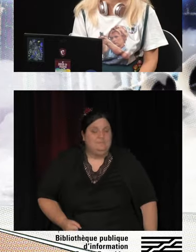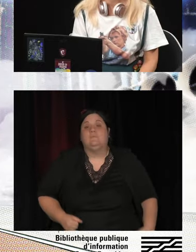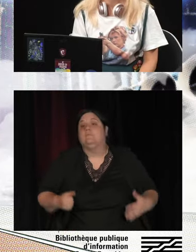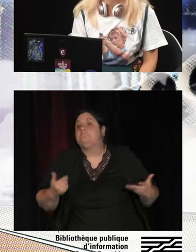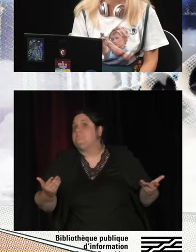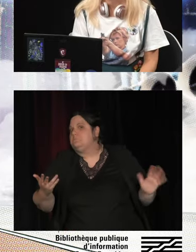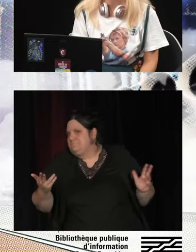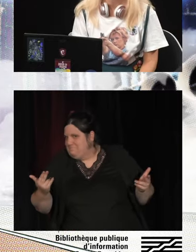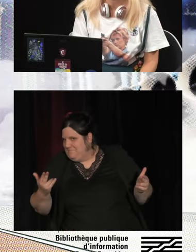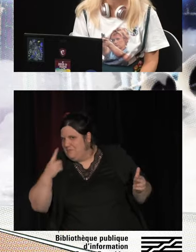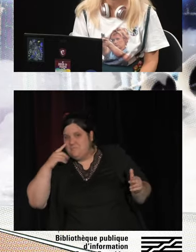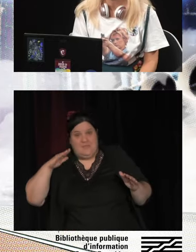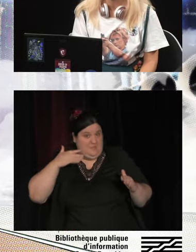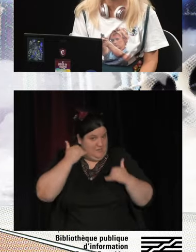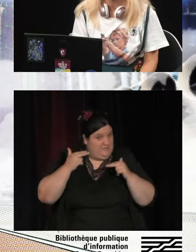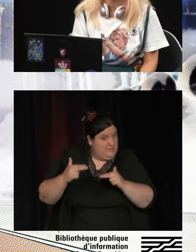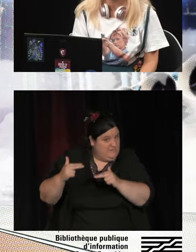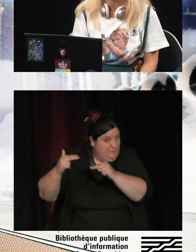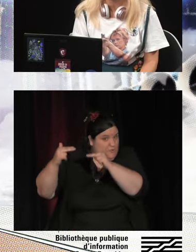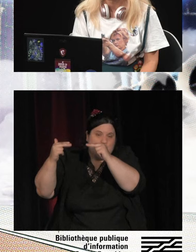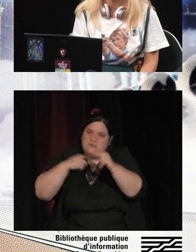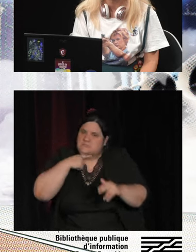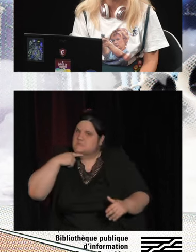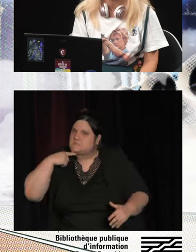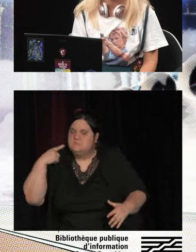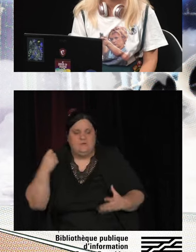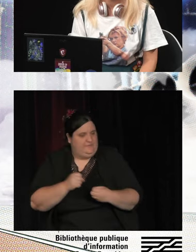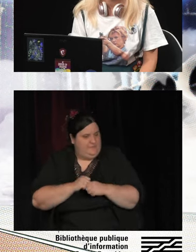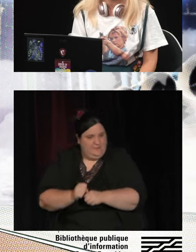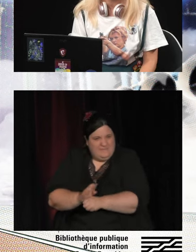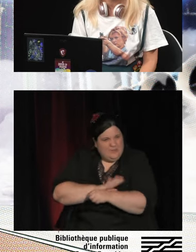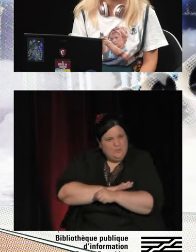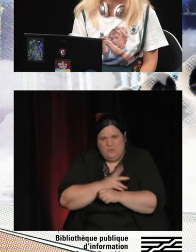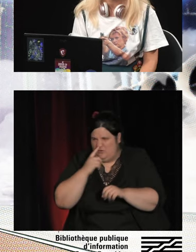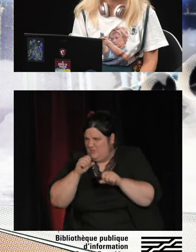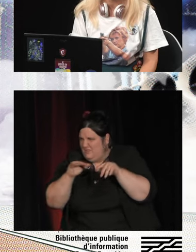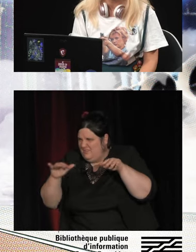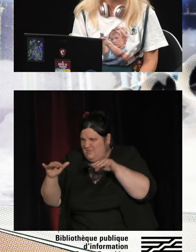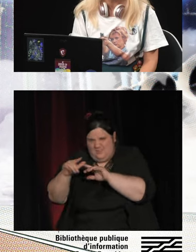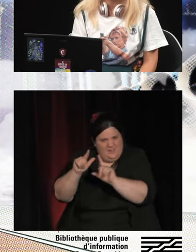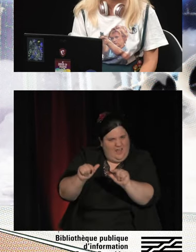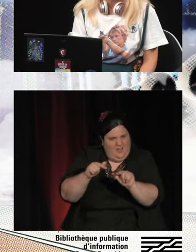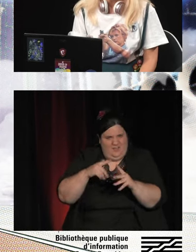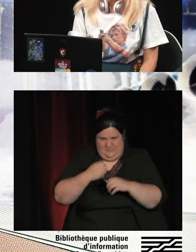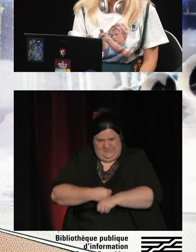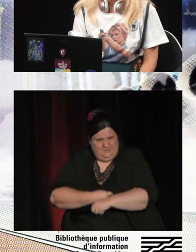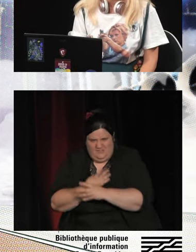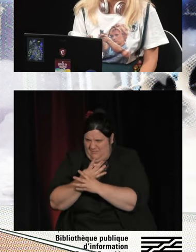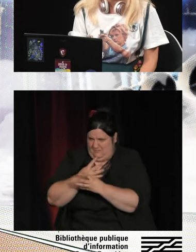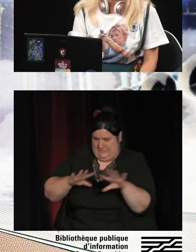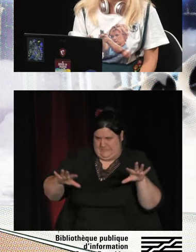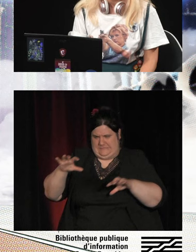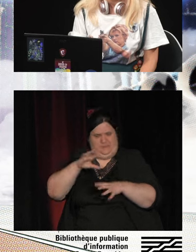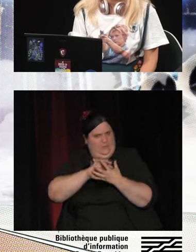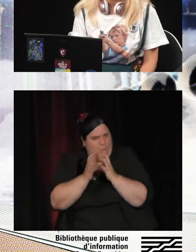Jusqu'ici, ça va. Mais évidemment, plus on monte dans les niveaux, plus il va y avoir de virus. Plus ça va être compliqué. Et